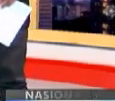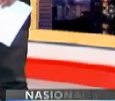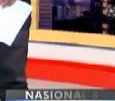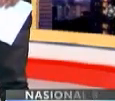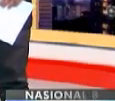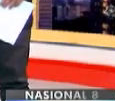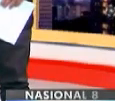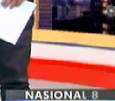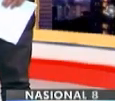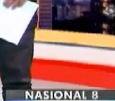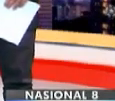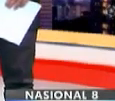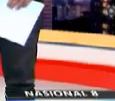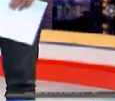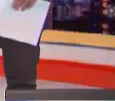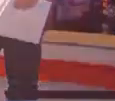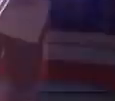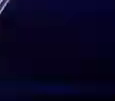Hazel Desmond.